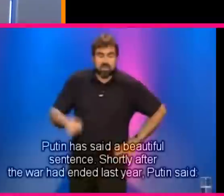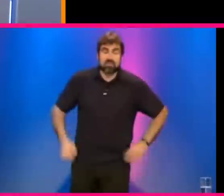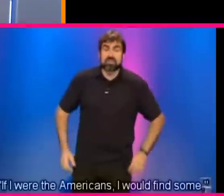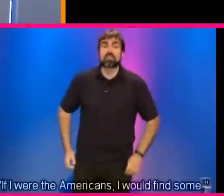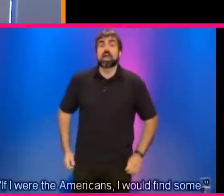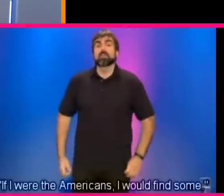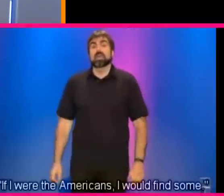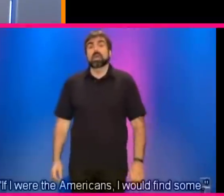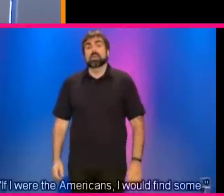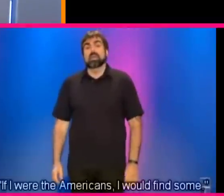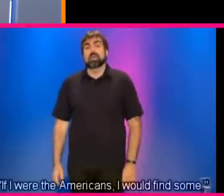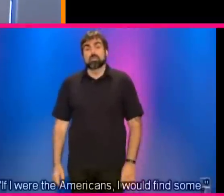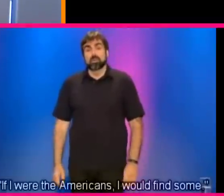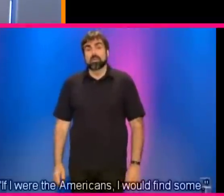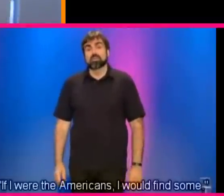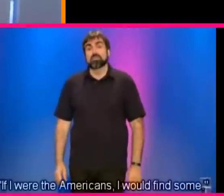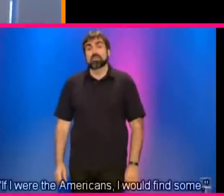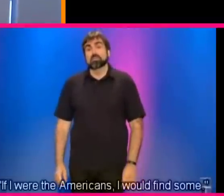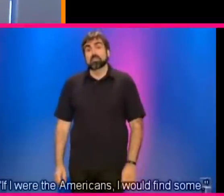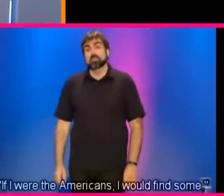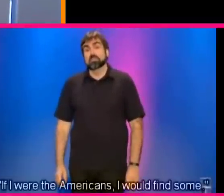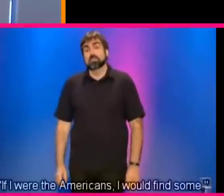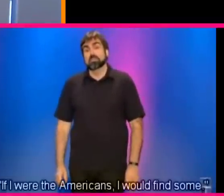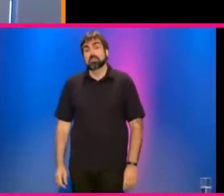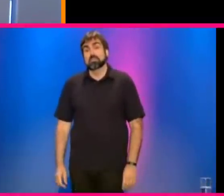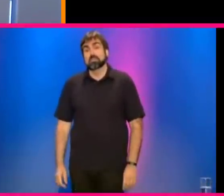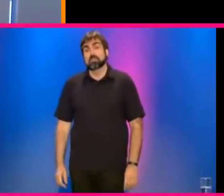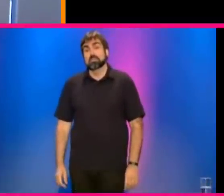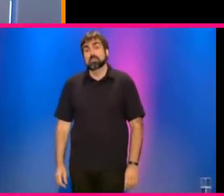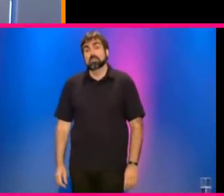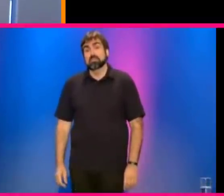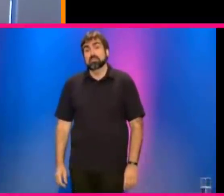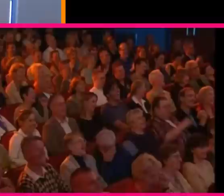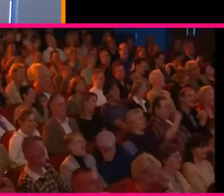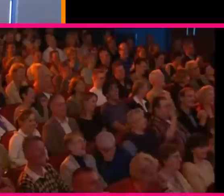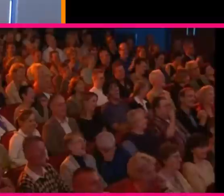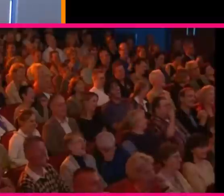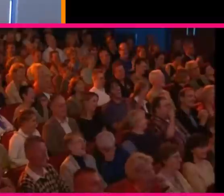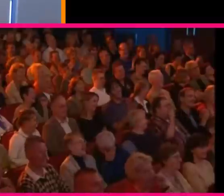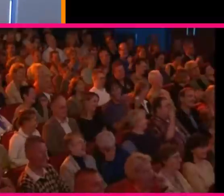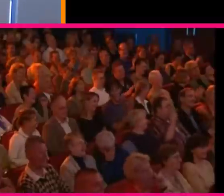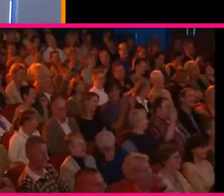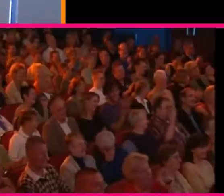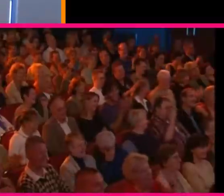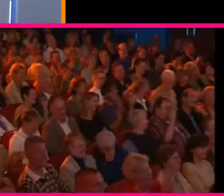gesagt wenn ich die amerikaner wäre ich würde welche finden du weißt du